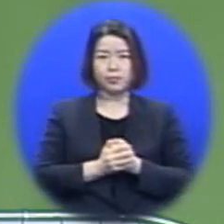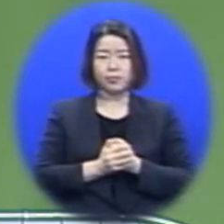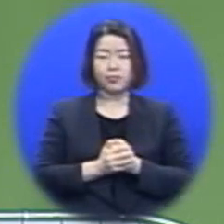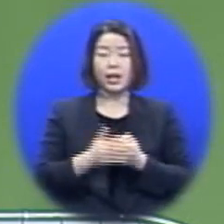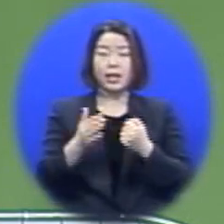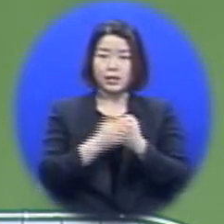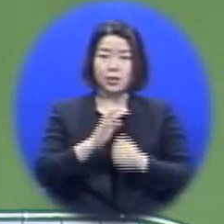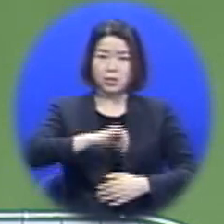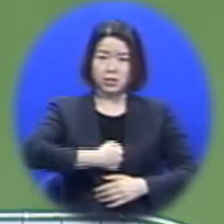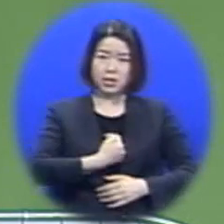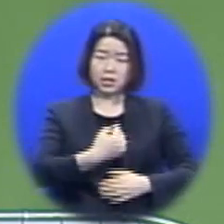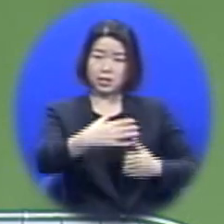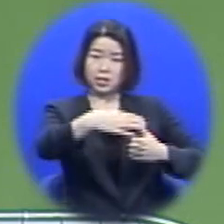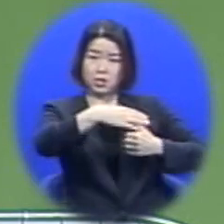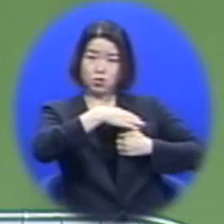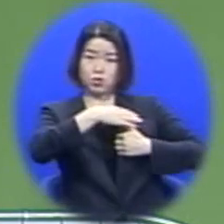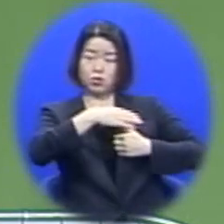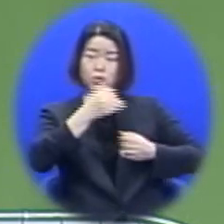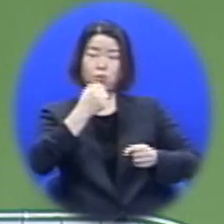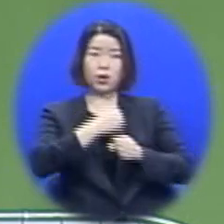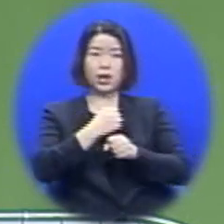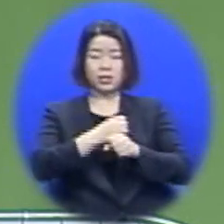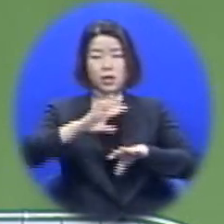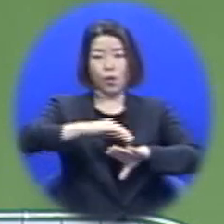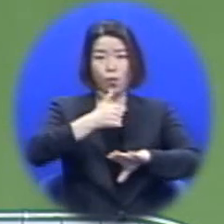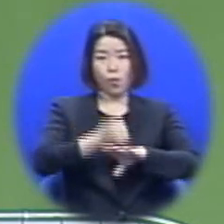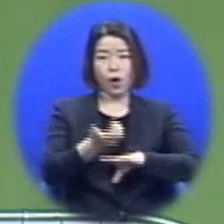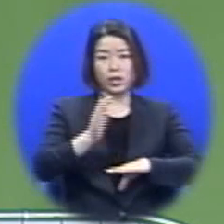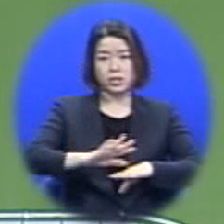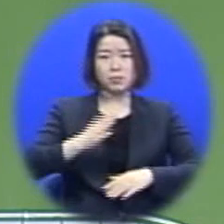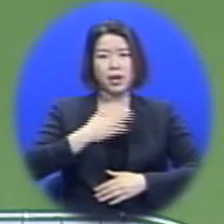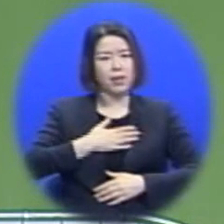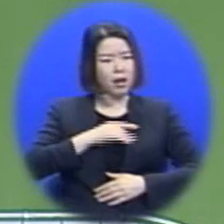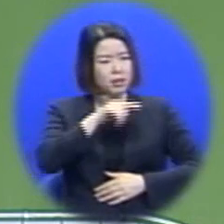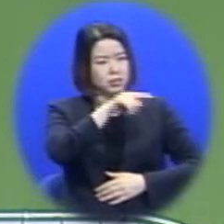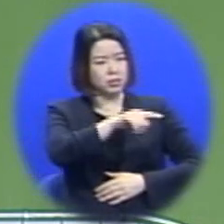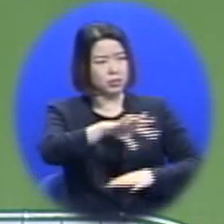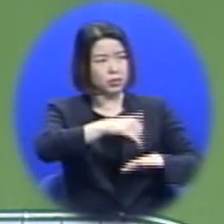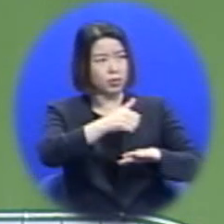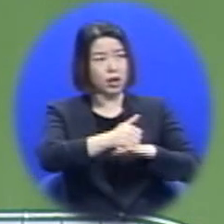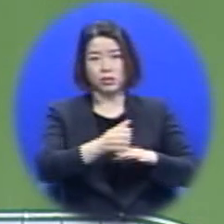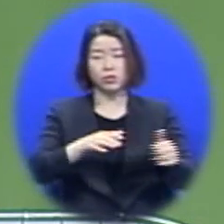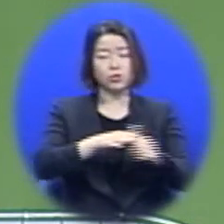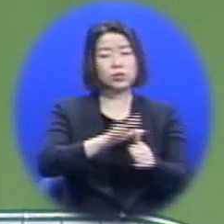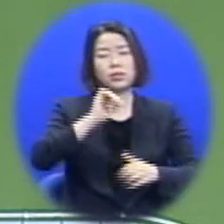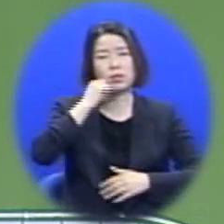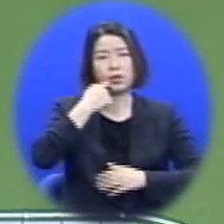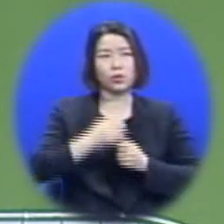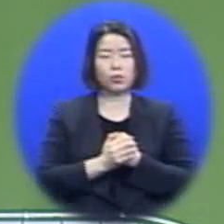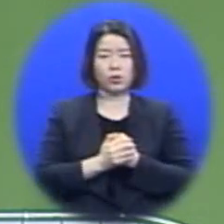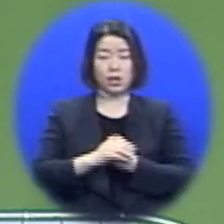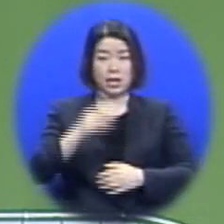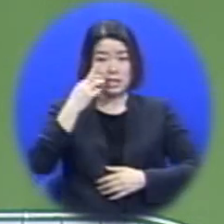그래서 자기를 죽이려고 하는 왕이지만 자기는 그를 죽일 수가 없었어요. 사울의 죄를